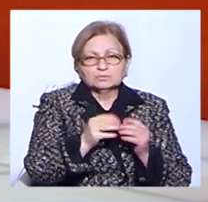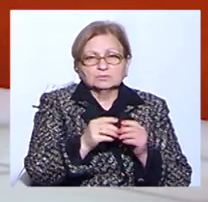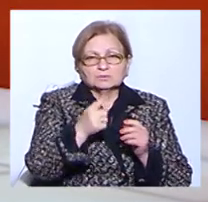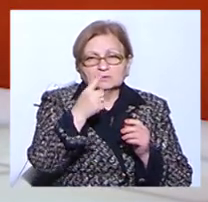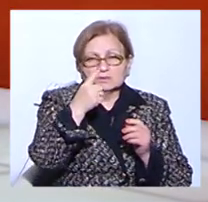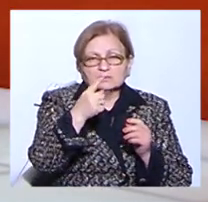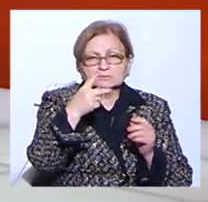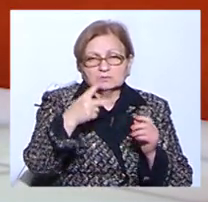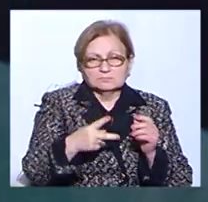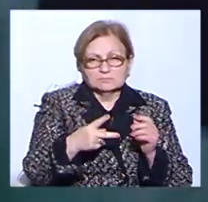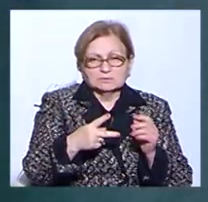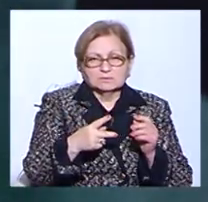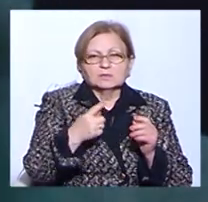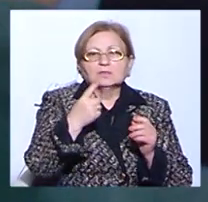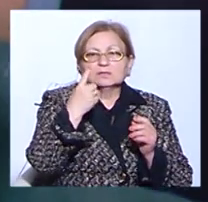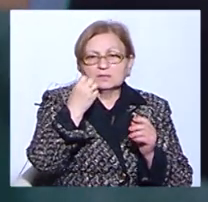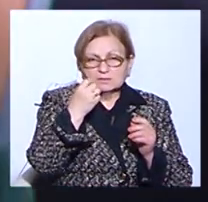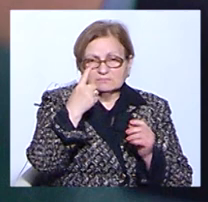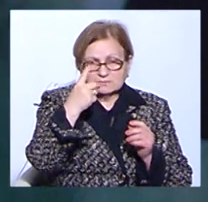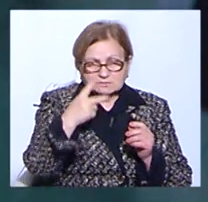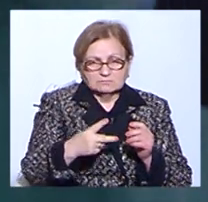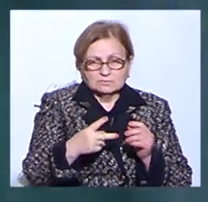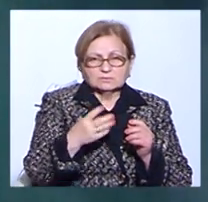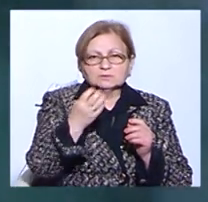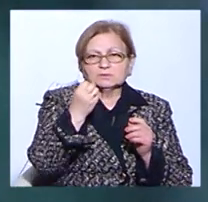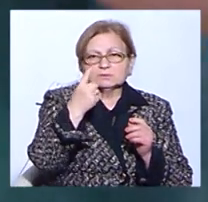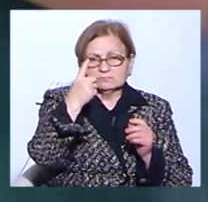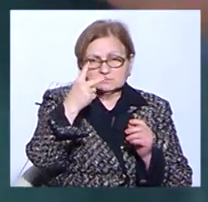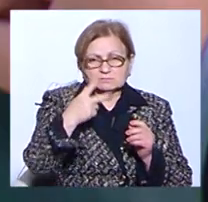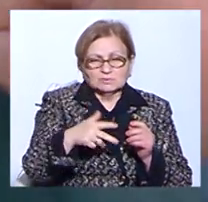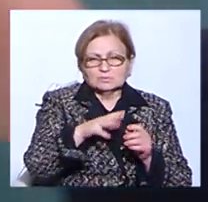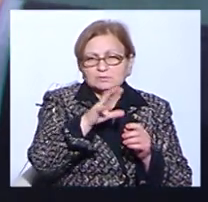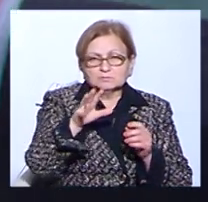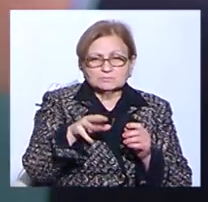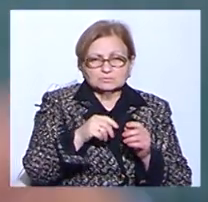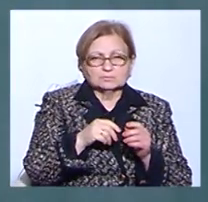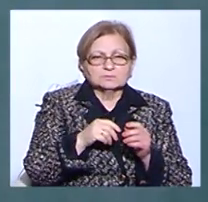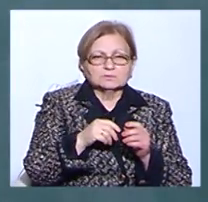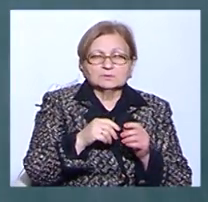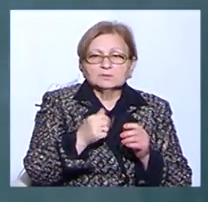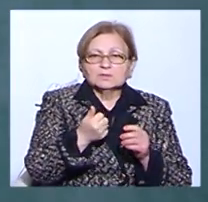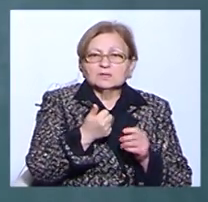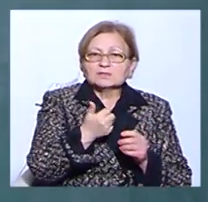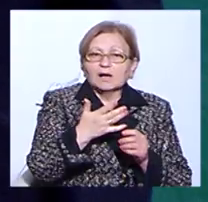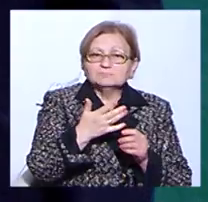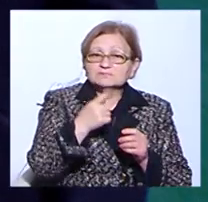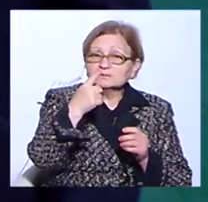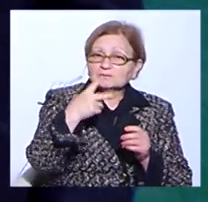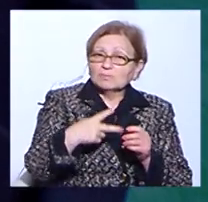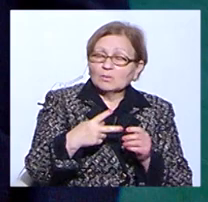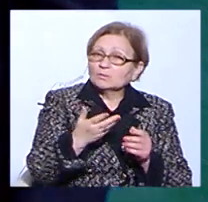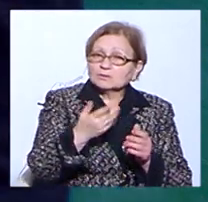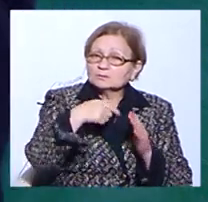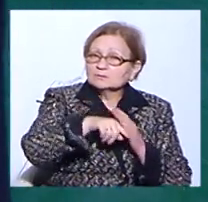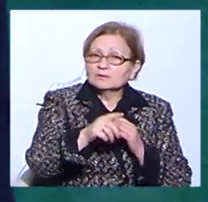ერთი მეორედი, კიდევ ერთი მეორედი და კიდევ ერთი მეორედი. რამდენი მეორედი დამჩა?